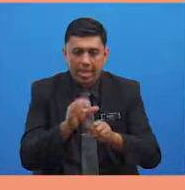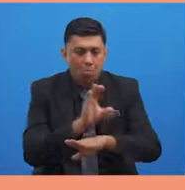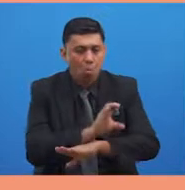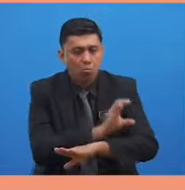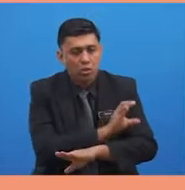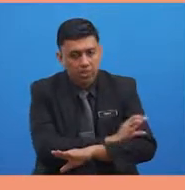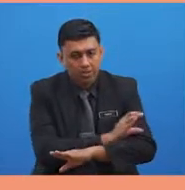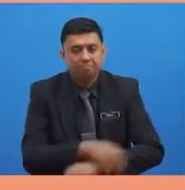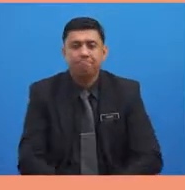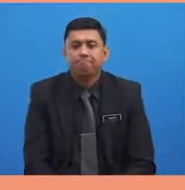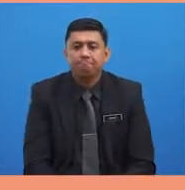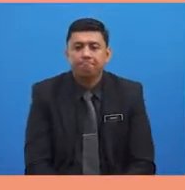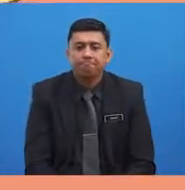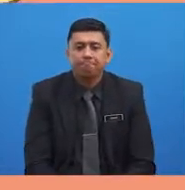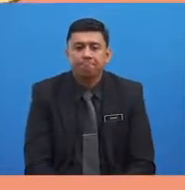komputer.